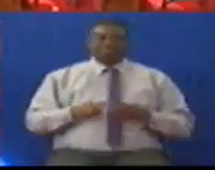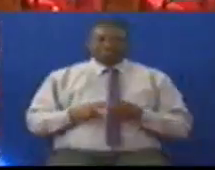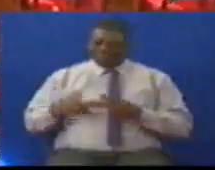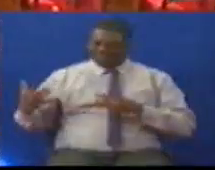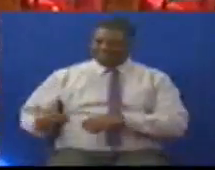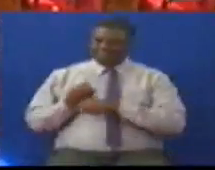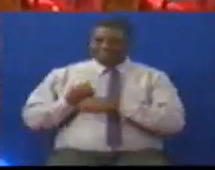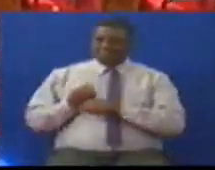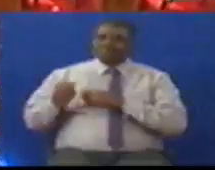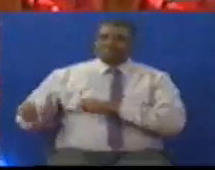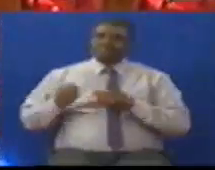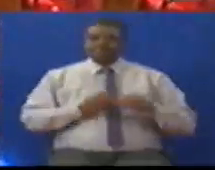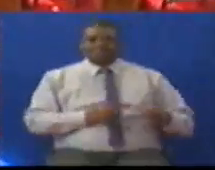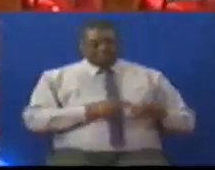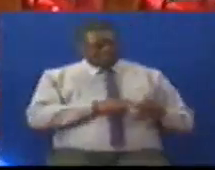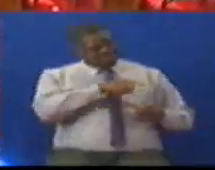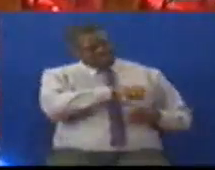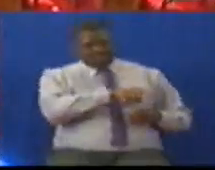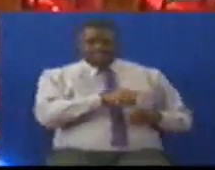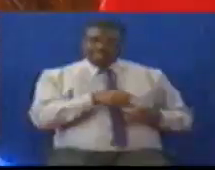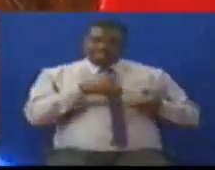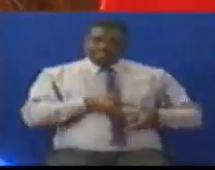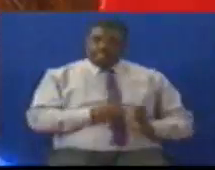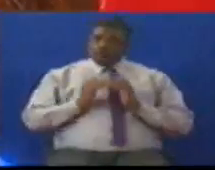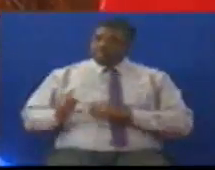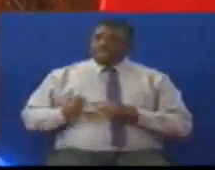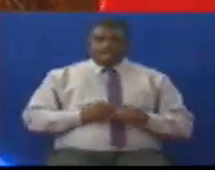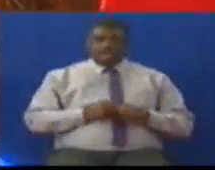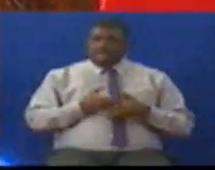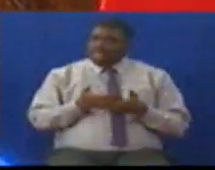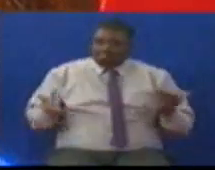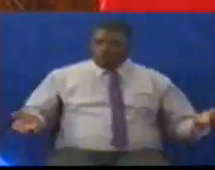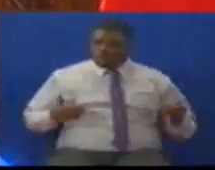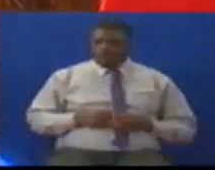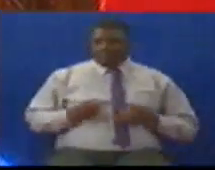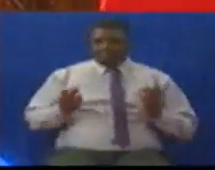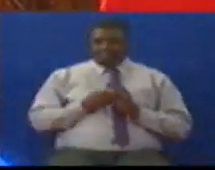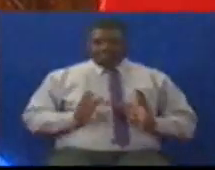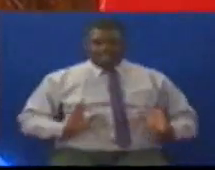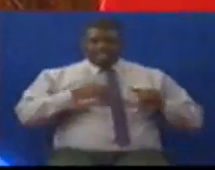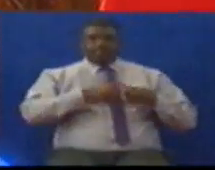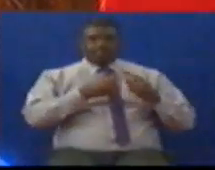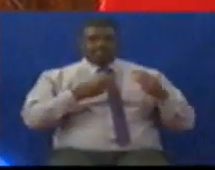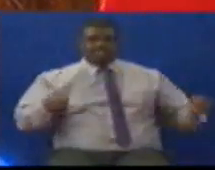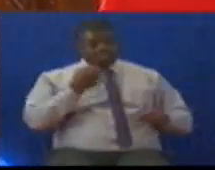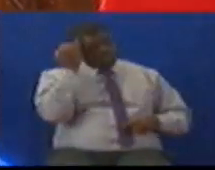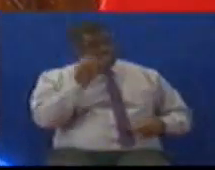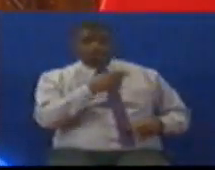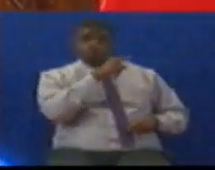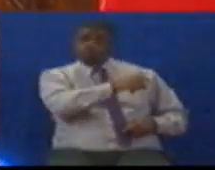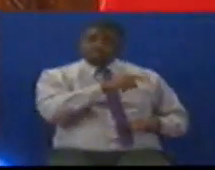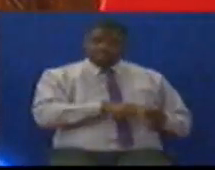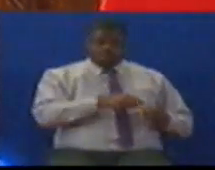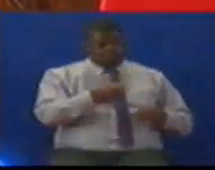upatikanaji wa watendaji, maana yake ni kwamba hata zao la ukiutendaji litakuwa hafifu. Vile vile kambi rasmi ya upinzani inashauri sana kuwa utumishi wa